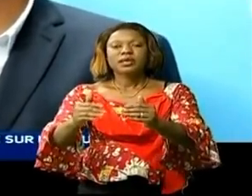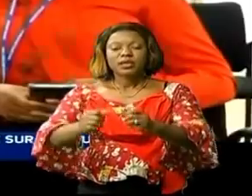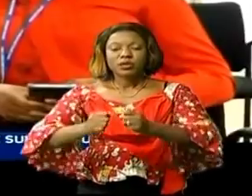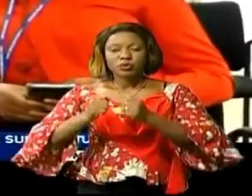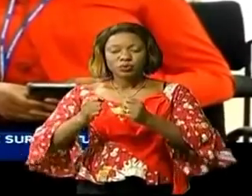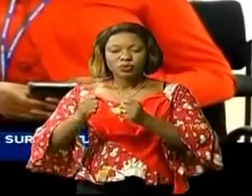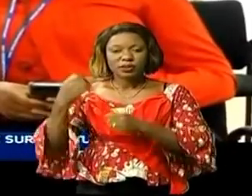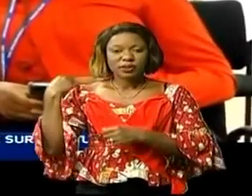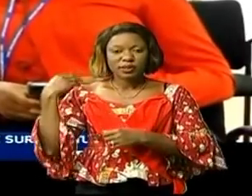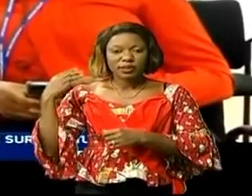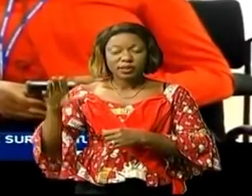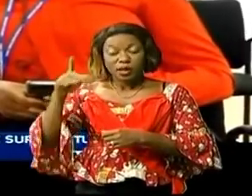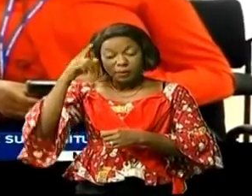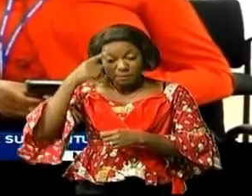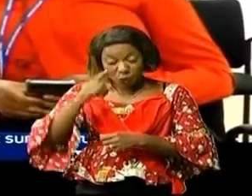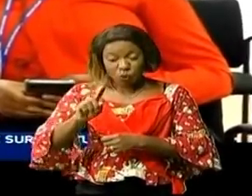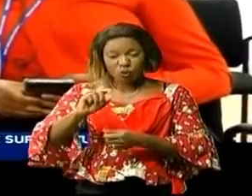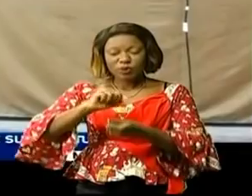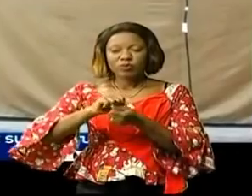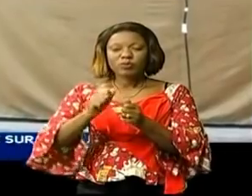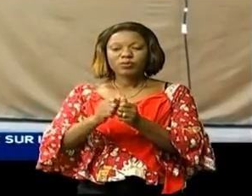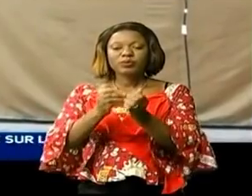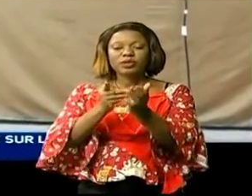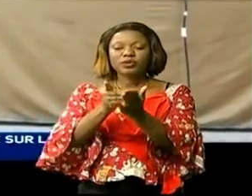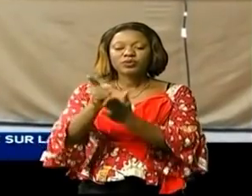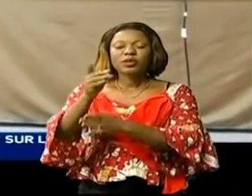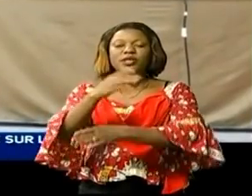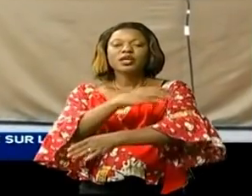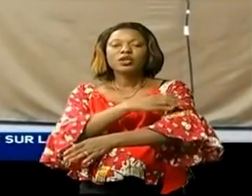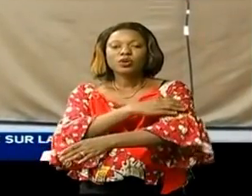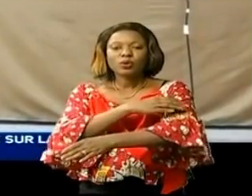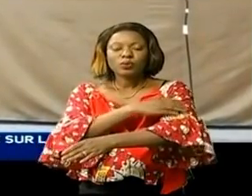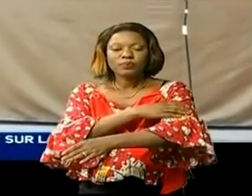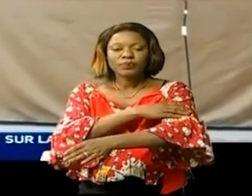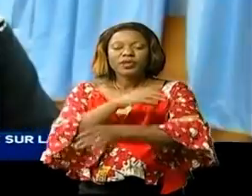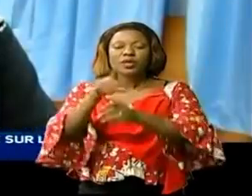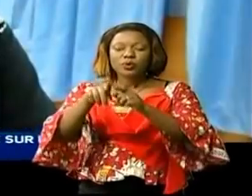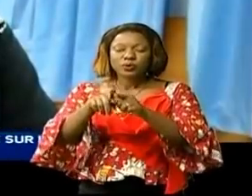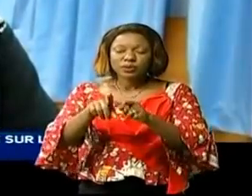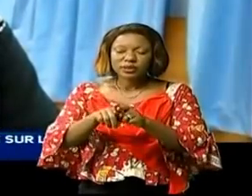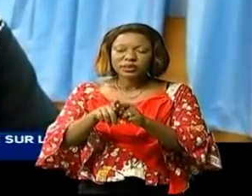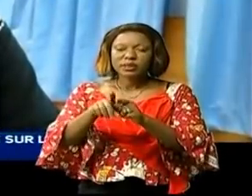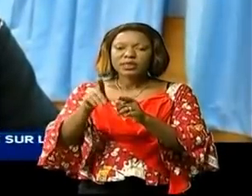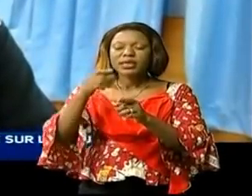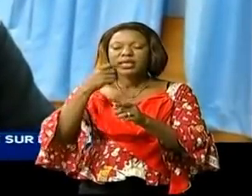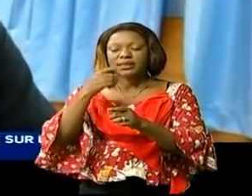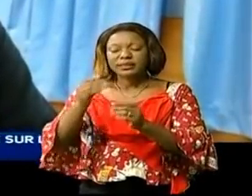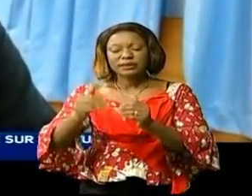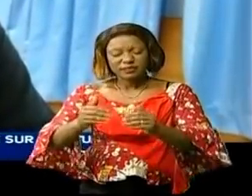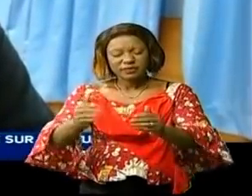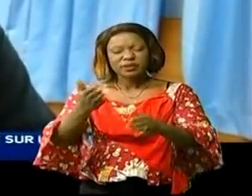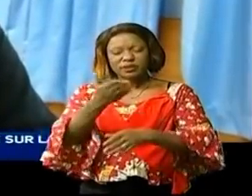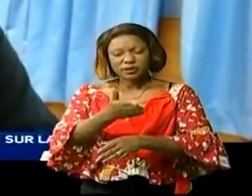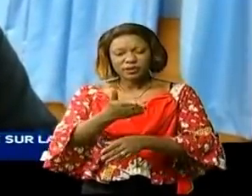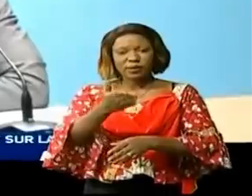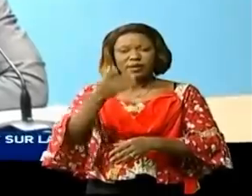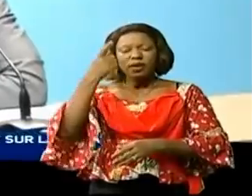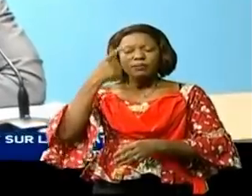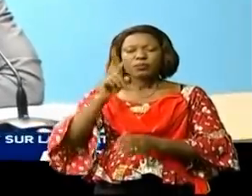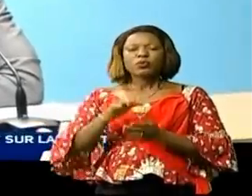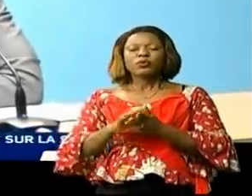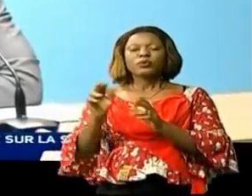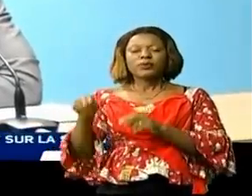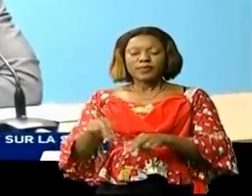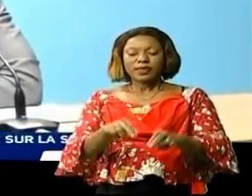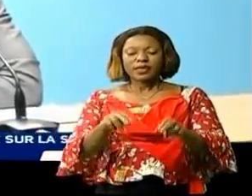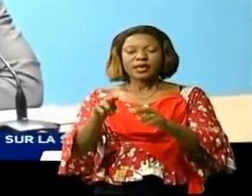l'État. Quant à la situation des droits de l'homme, Abdulaziz Joy a parlé des avancées enregistrées en RDC. Conformément à la stratégie